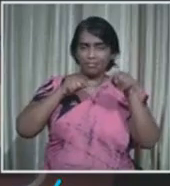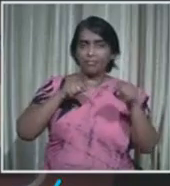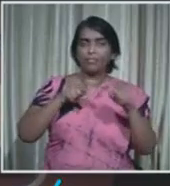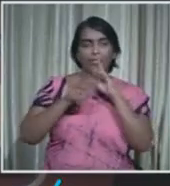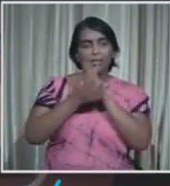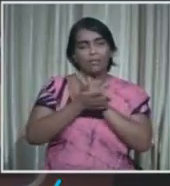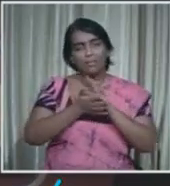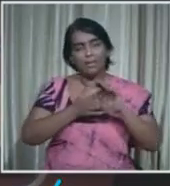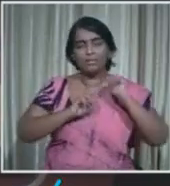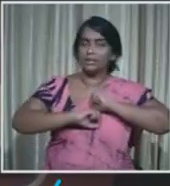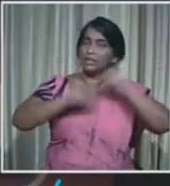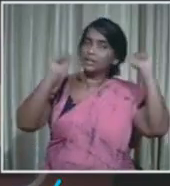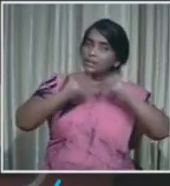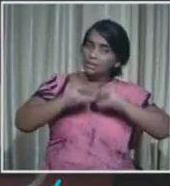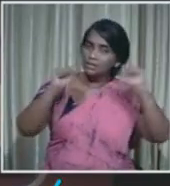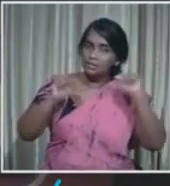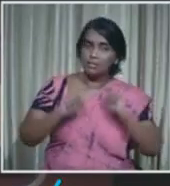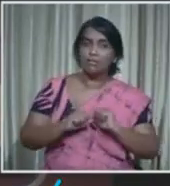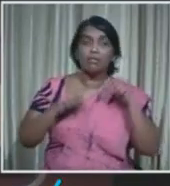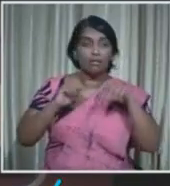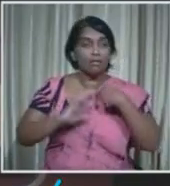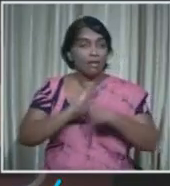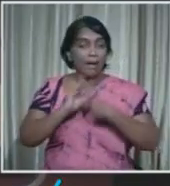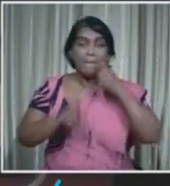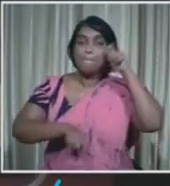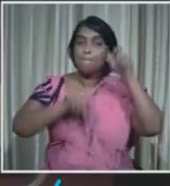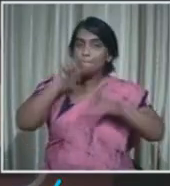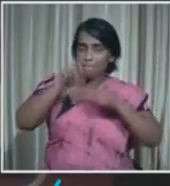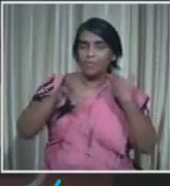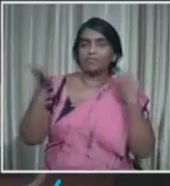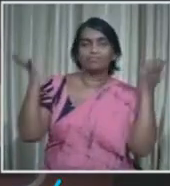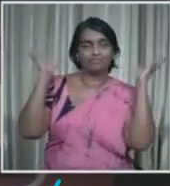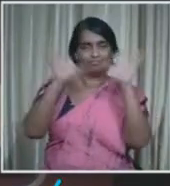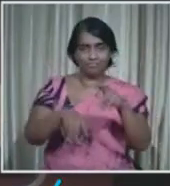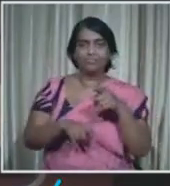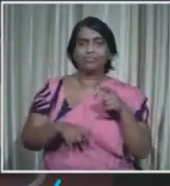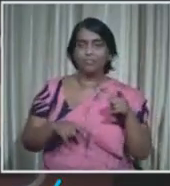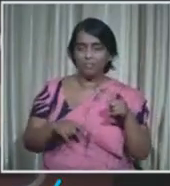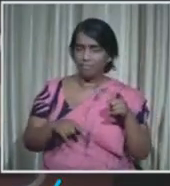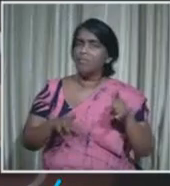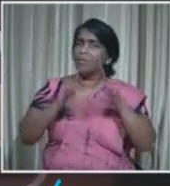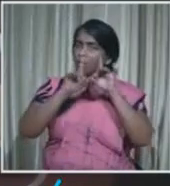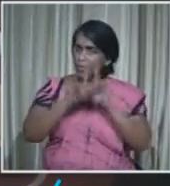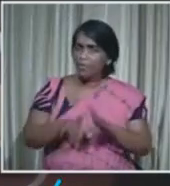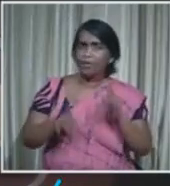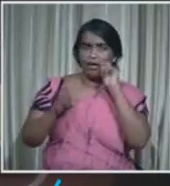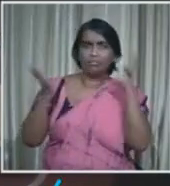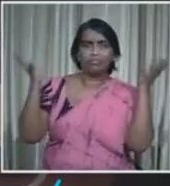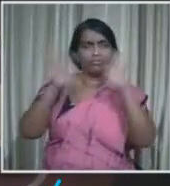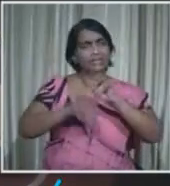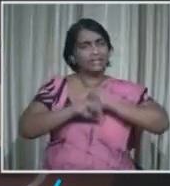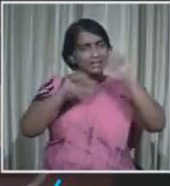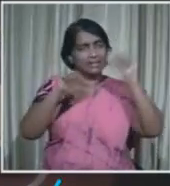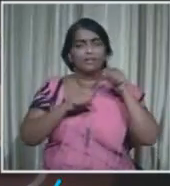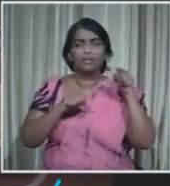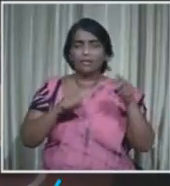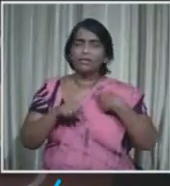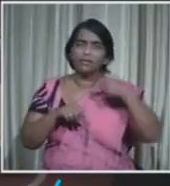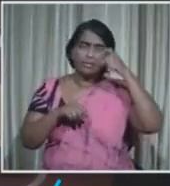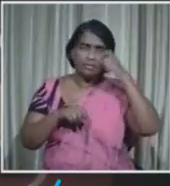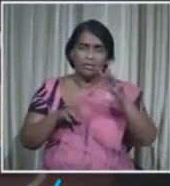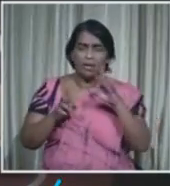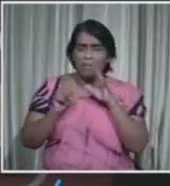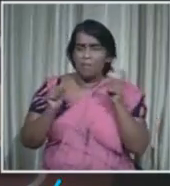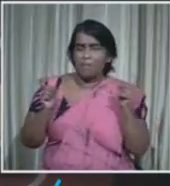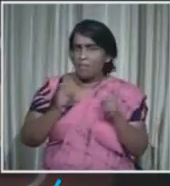සාමකාමී උද්ඝෝෂණයක මේ රටේ පුරවැසියන් නිරත වෙනවා එසේ නිරත වෙනකොට අපි දැක්කා බොහොම